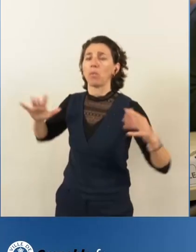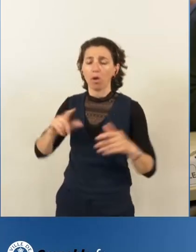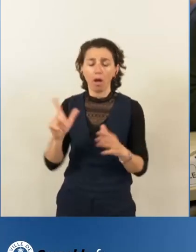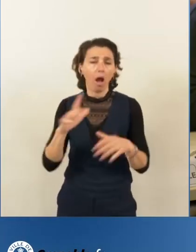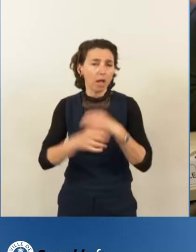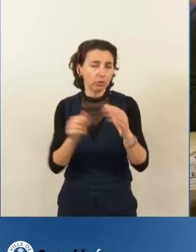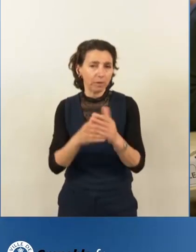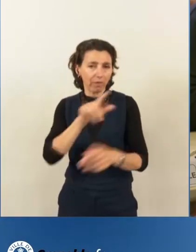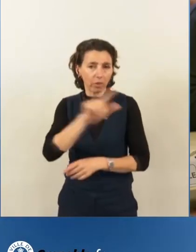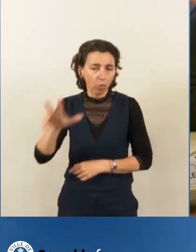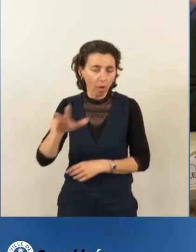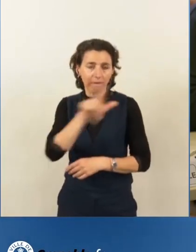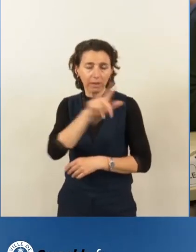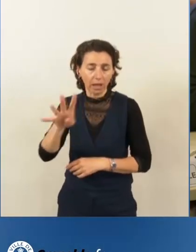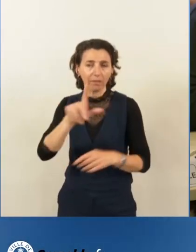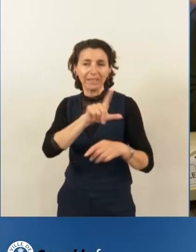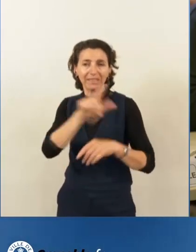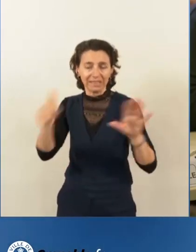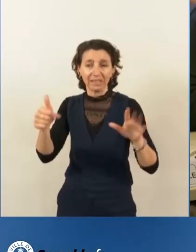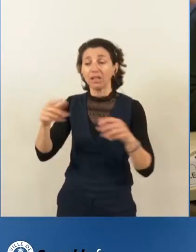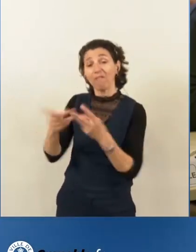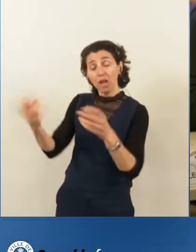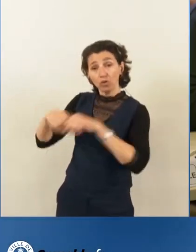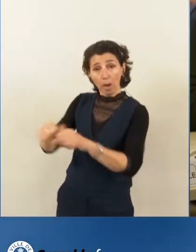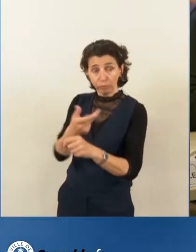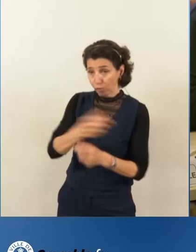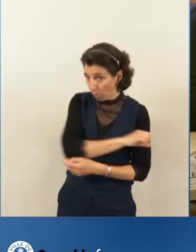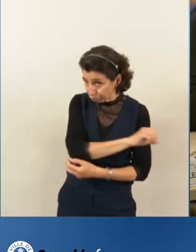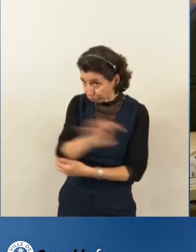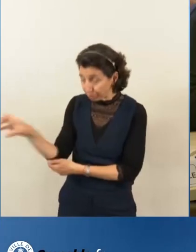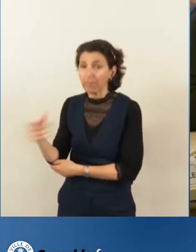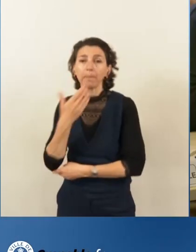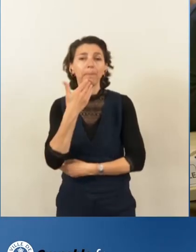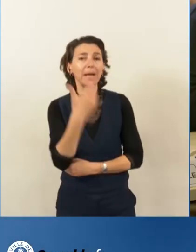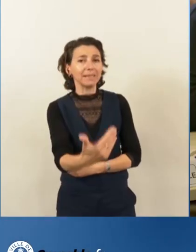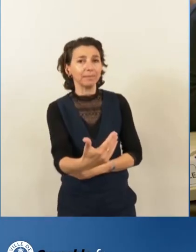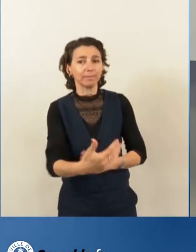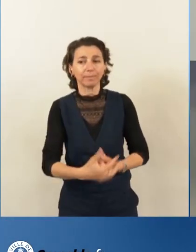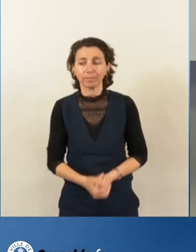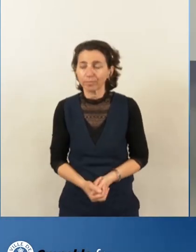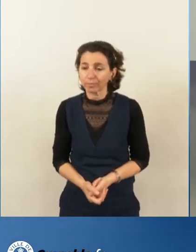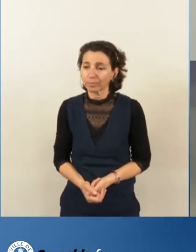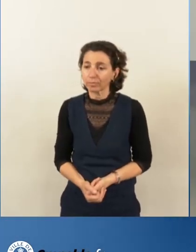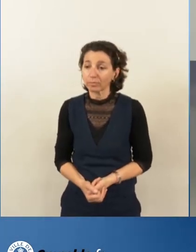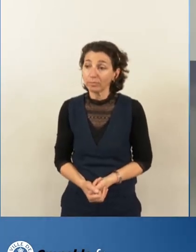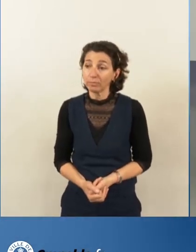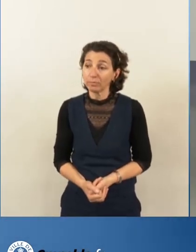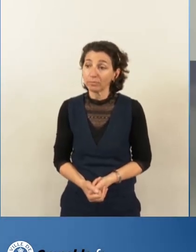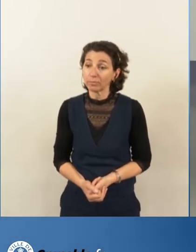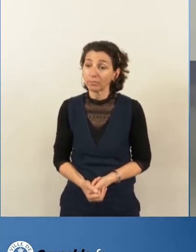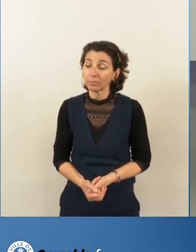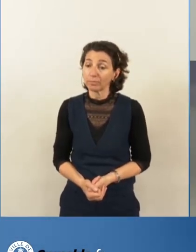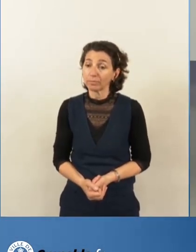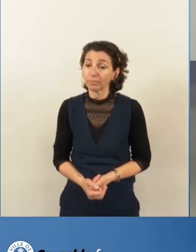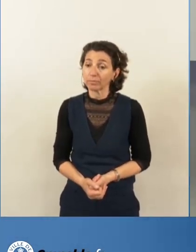ensuite envoyé à l'ensemble de nos villes jumelles je vous remercie merci peut-être dire un mot de plus